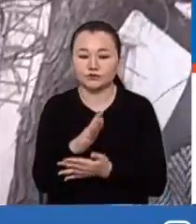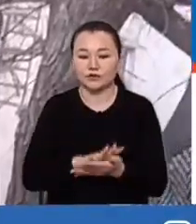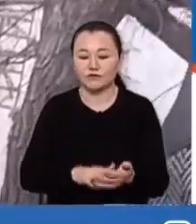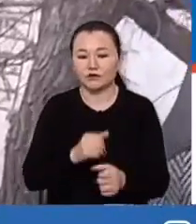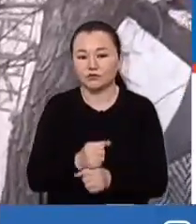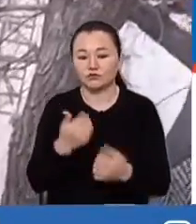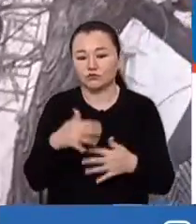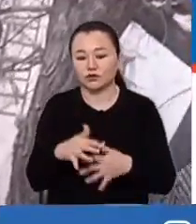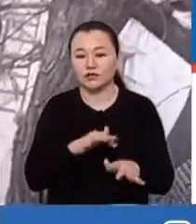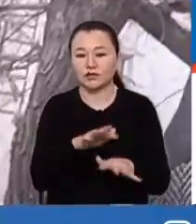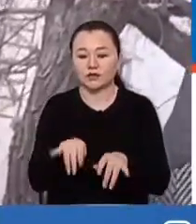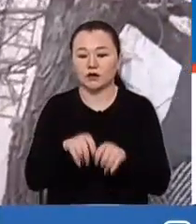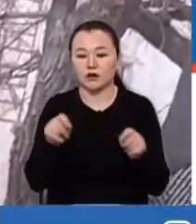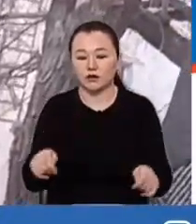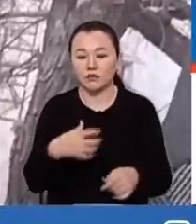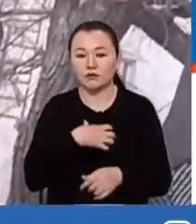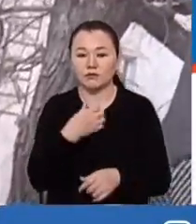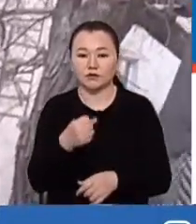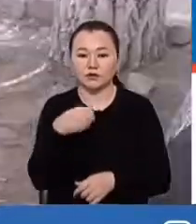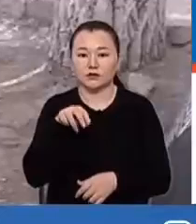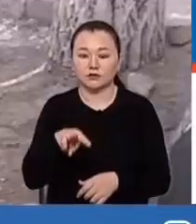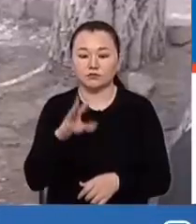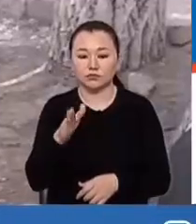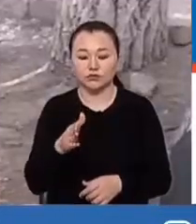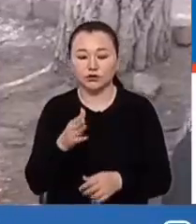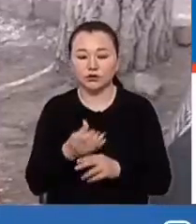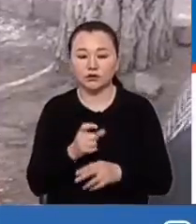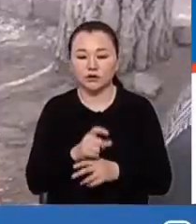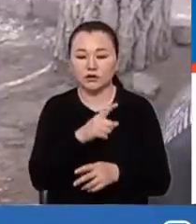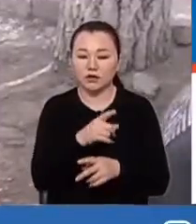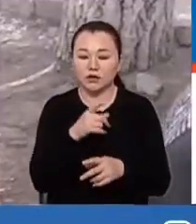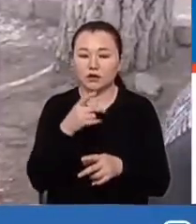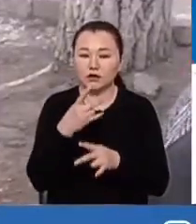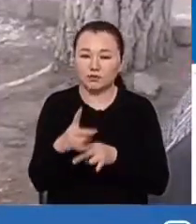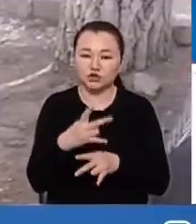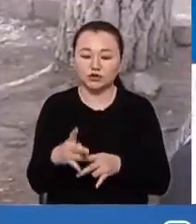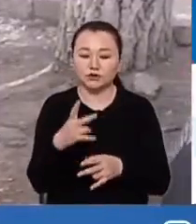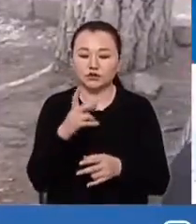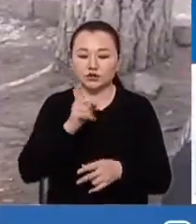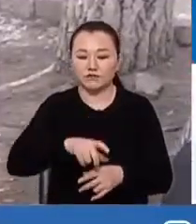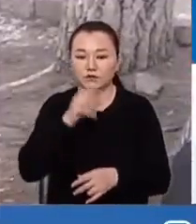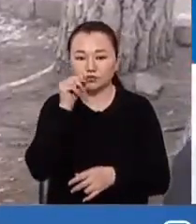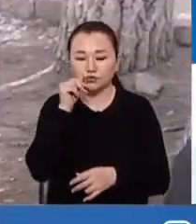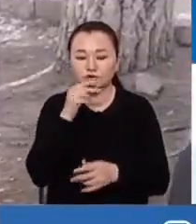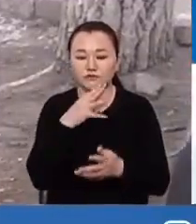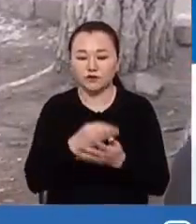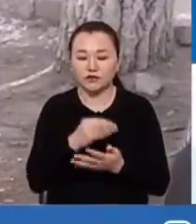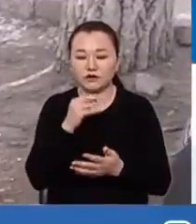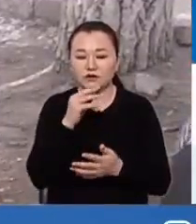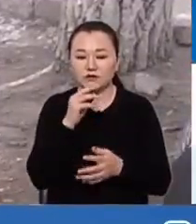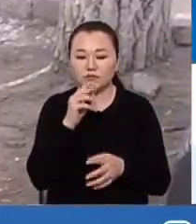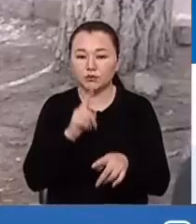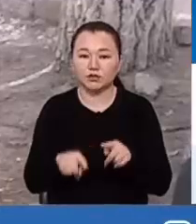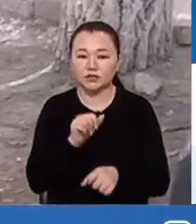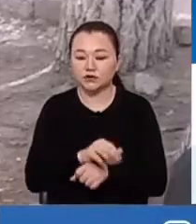заявление. Дело возбудят опять-таки административное. Такой вот абьюзер, например, да, он... своевременно не